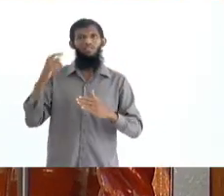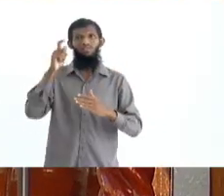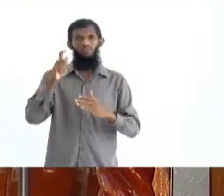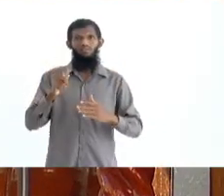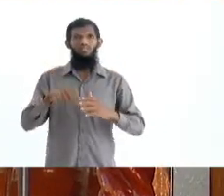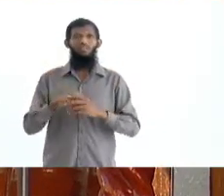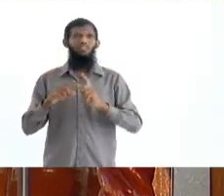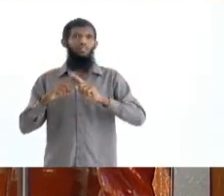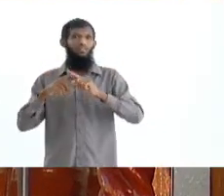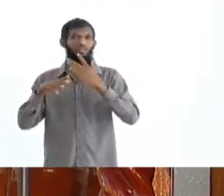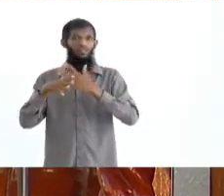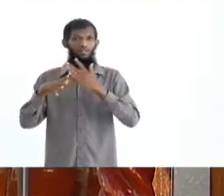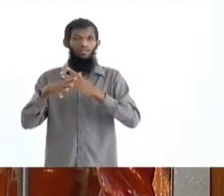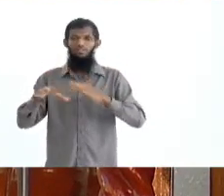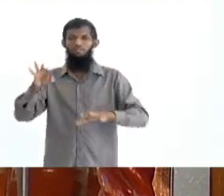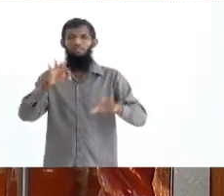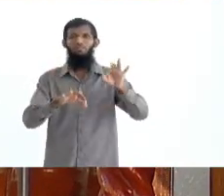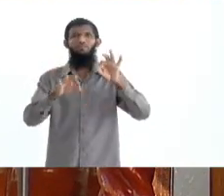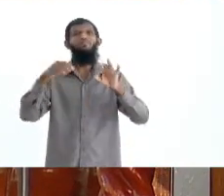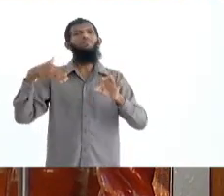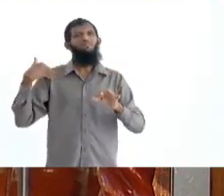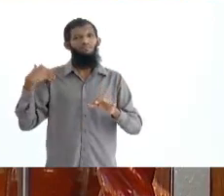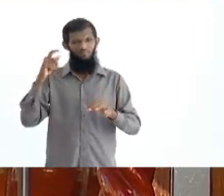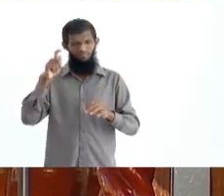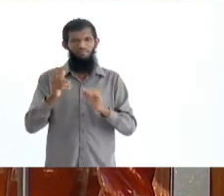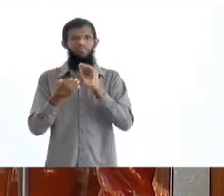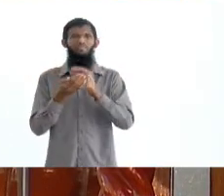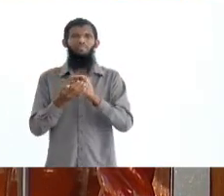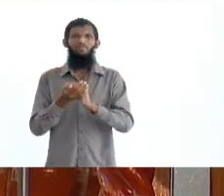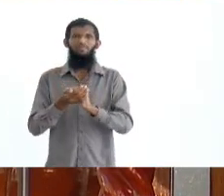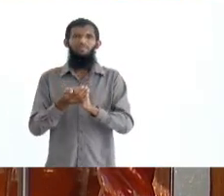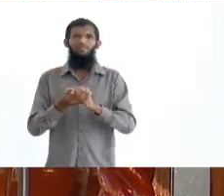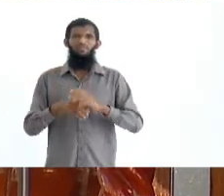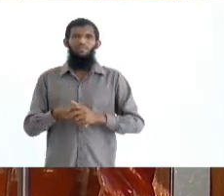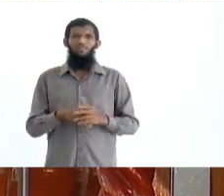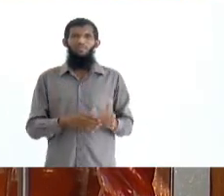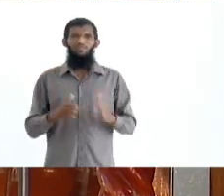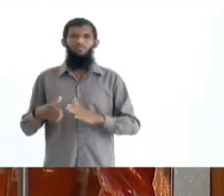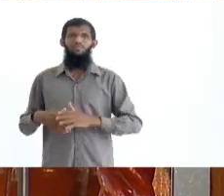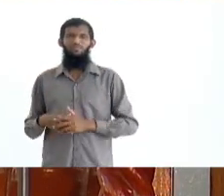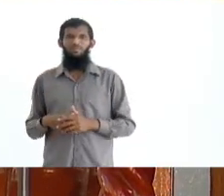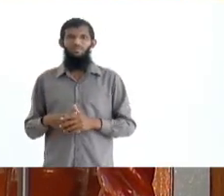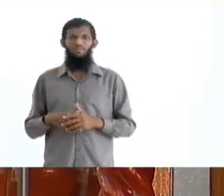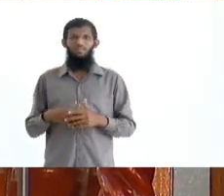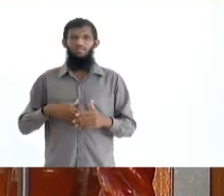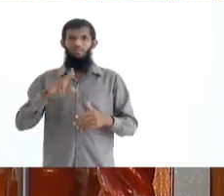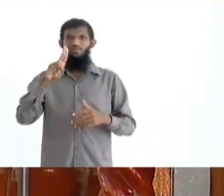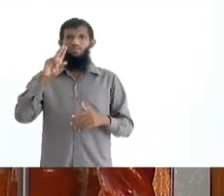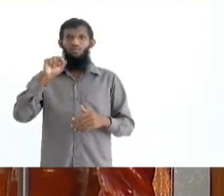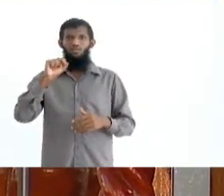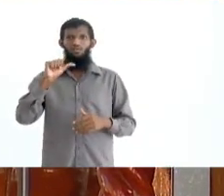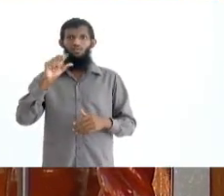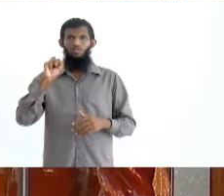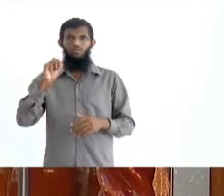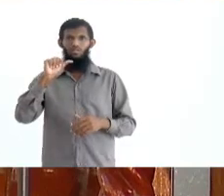kankama zuvanun iskura vafave. Egotun. Usama bin Zeyd radiyallahu anhuge